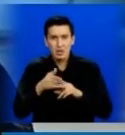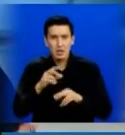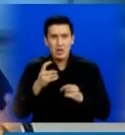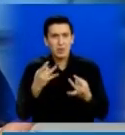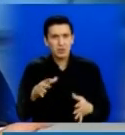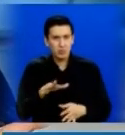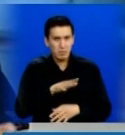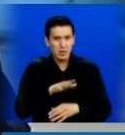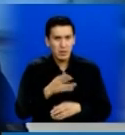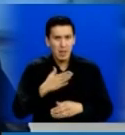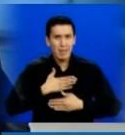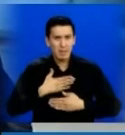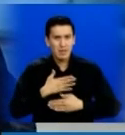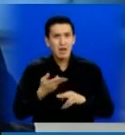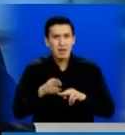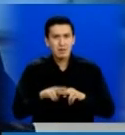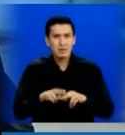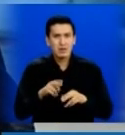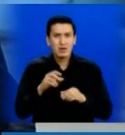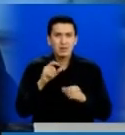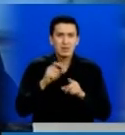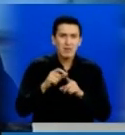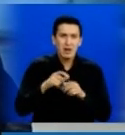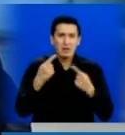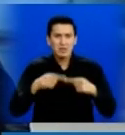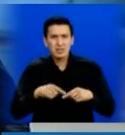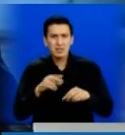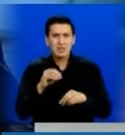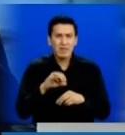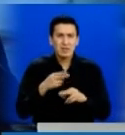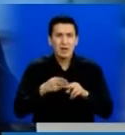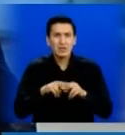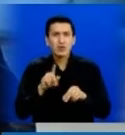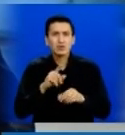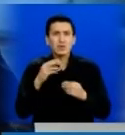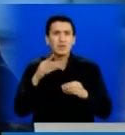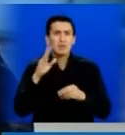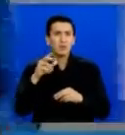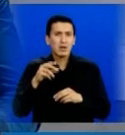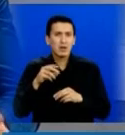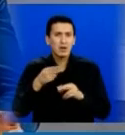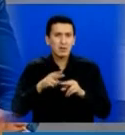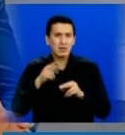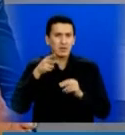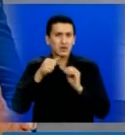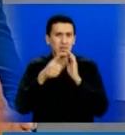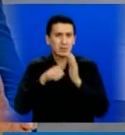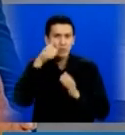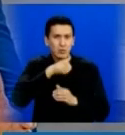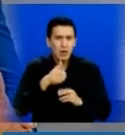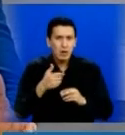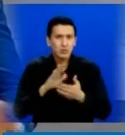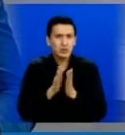непростым. С наших уст не исходили слова девальвация, кризис. Что будет с тенге в 2016 году? Ситуация немного